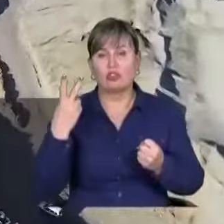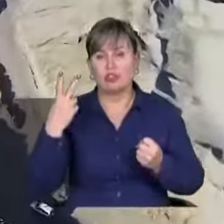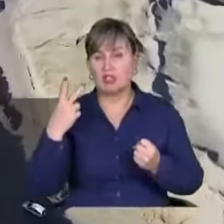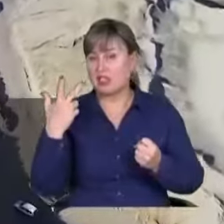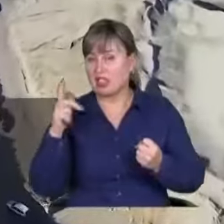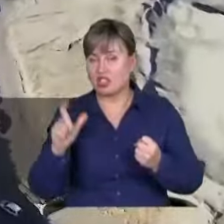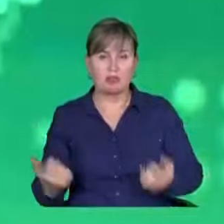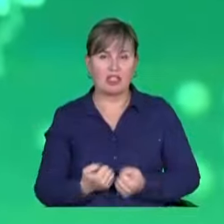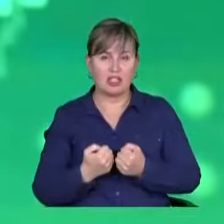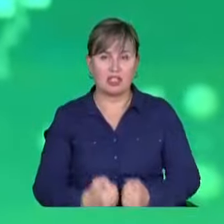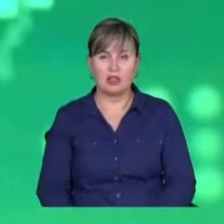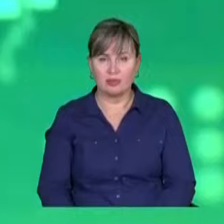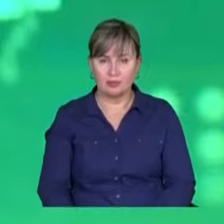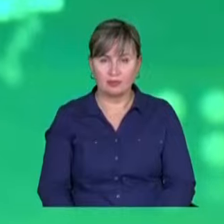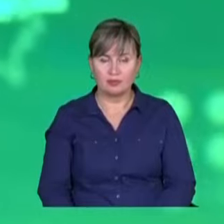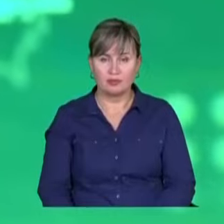три спасателя.